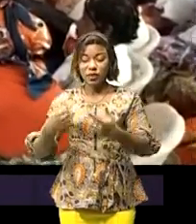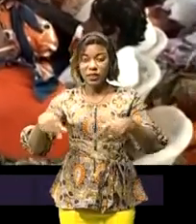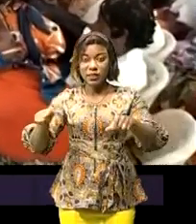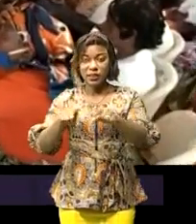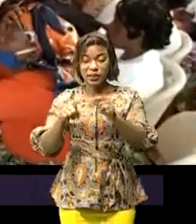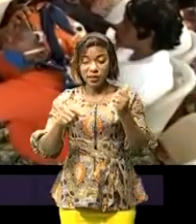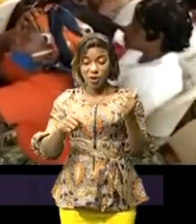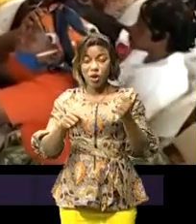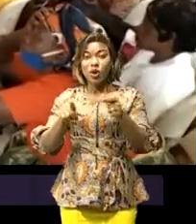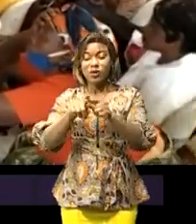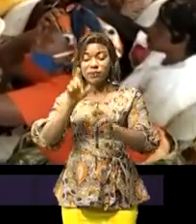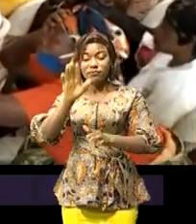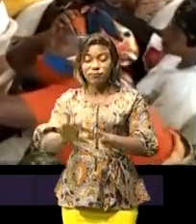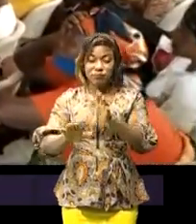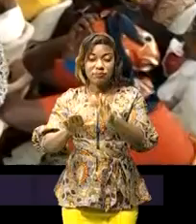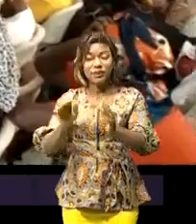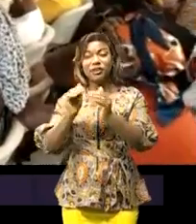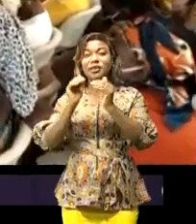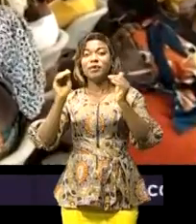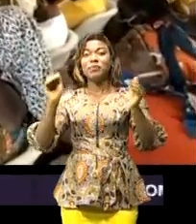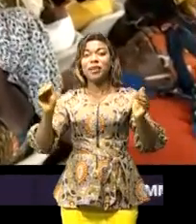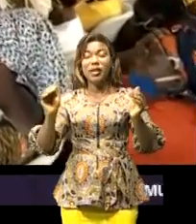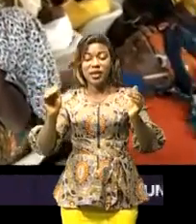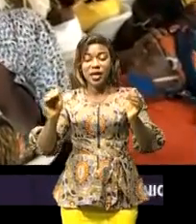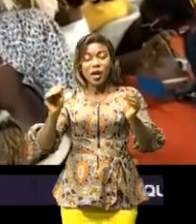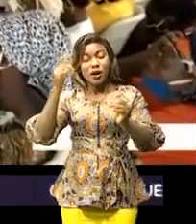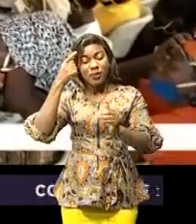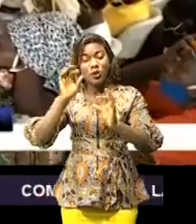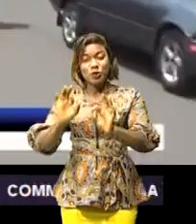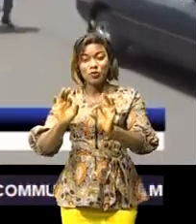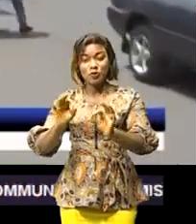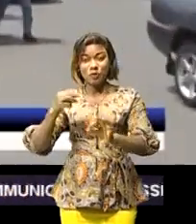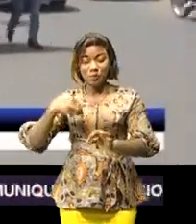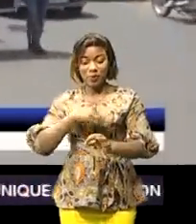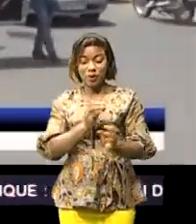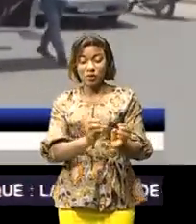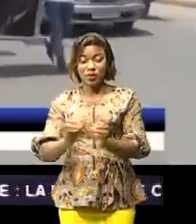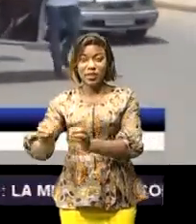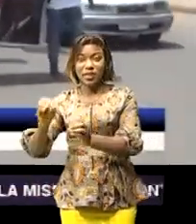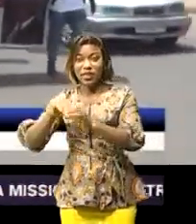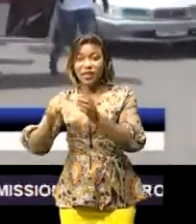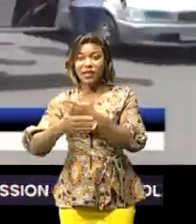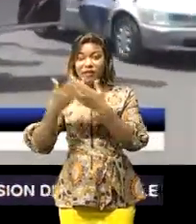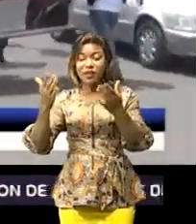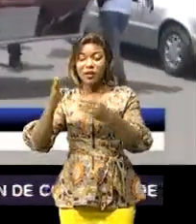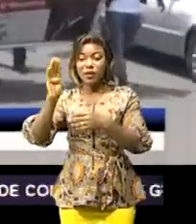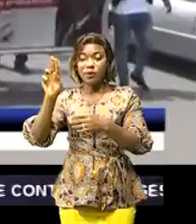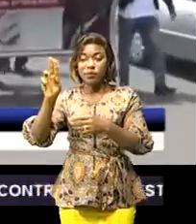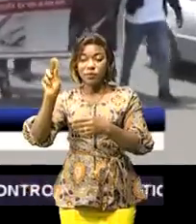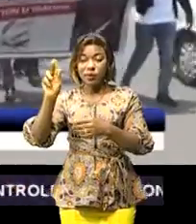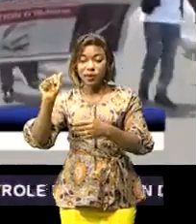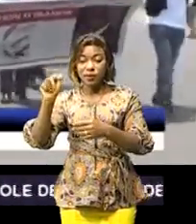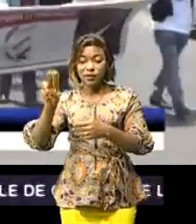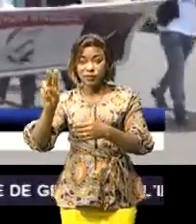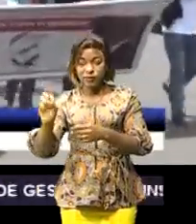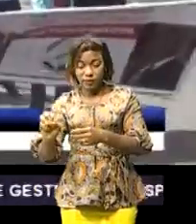Laman à l'issue d'une marche de paix, une marche pacifique des nouveaux membres organisée dans les rues de Bukavu. La marche est partie